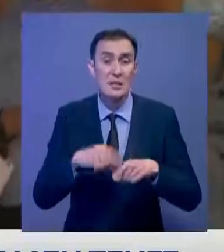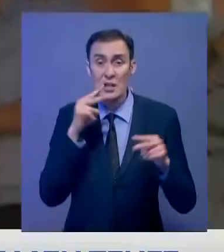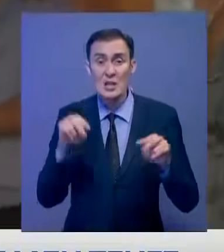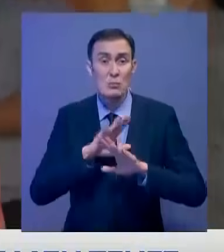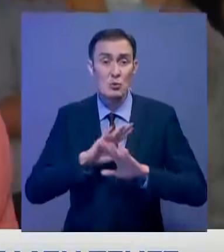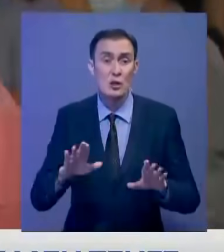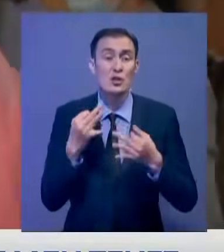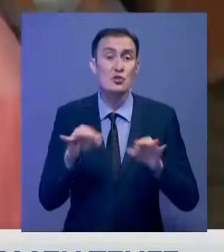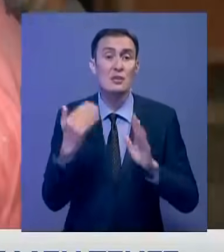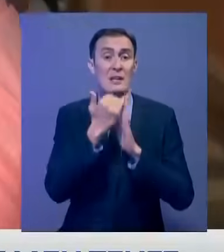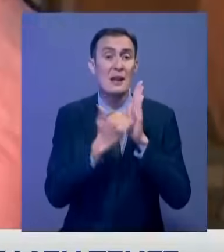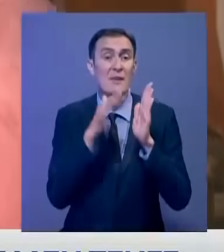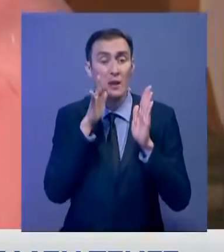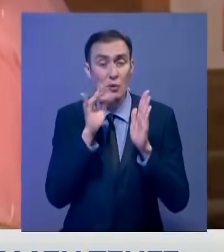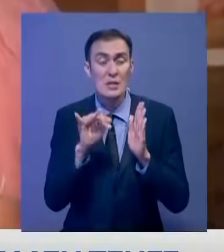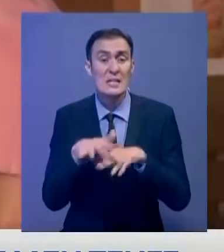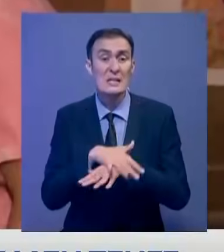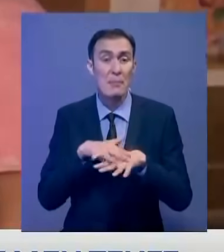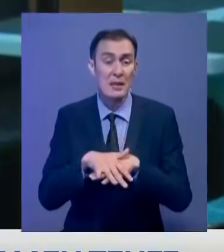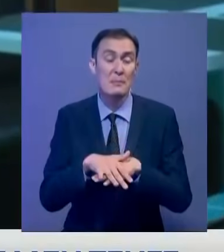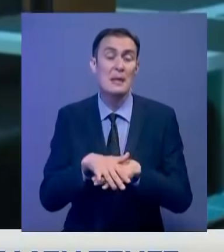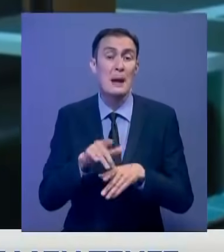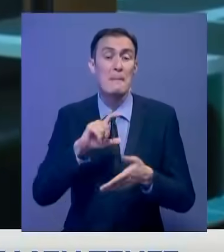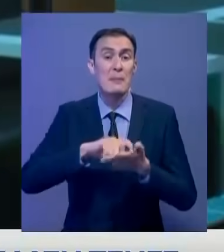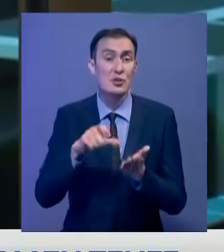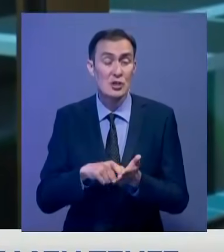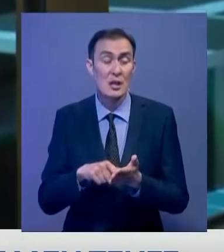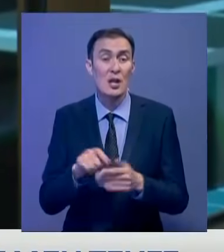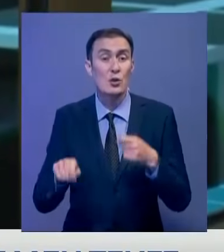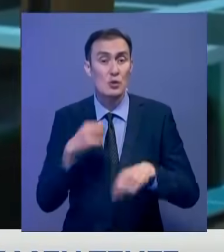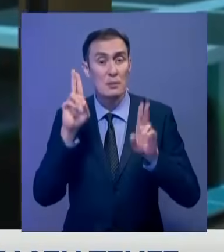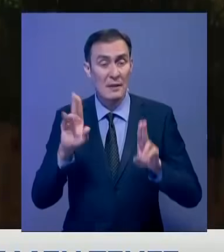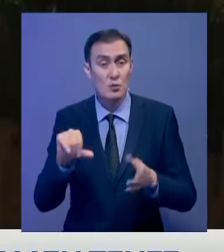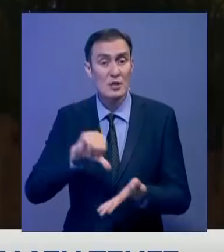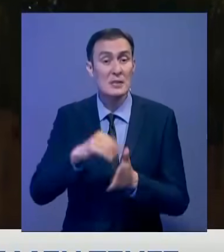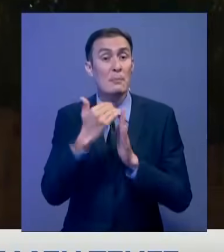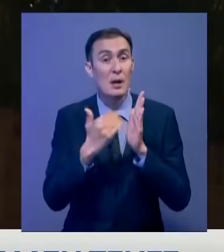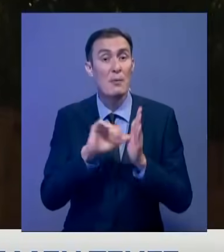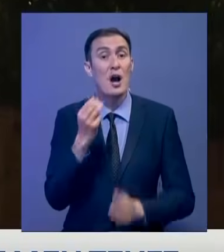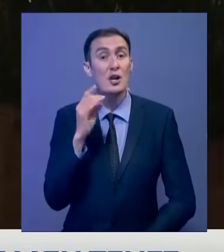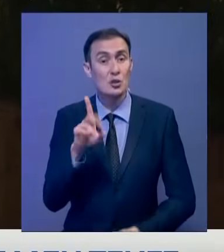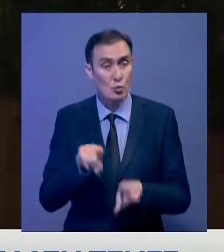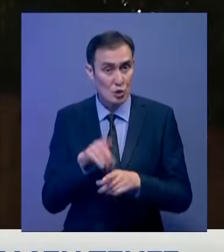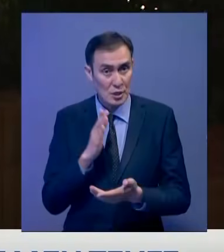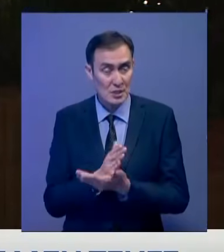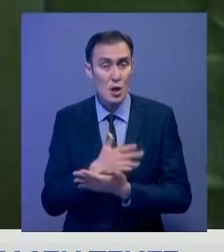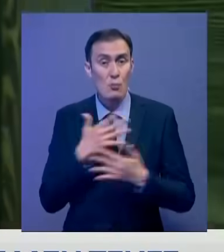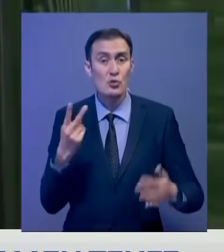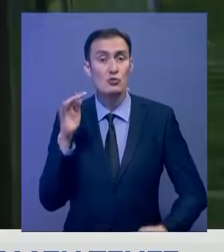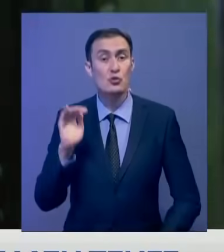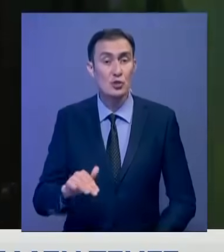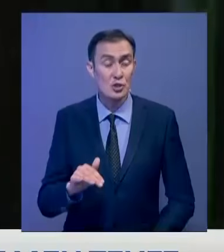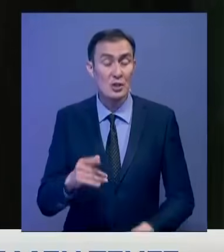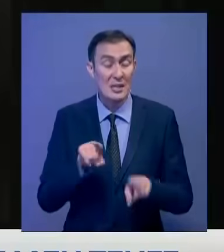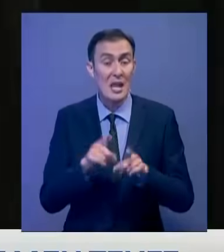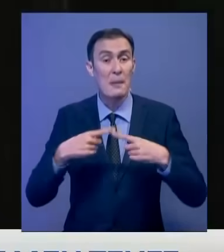соблюдают разрешенный график работы и заполняемость помещений посетителями. Нарушают правила и участники программы «Ашик». Их в городе больше 2000.